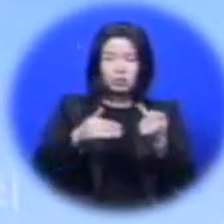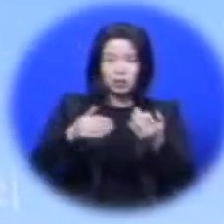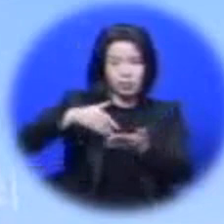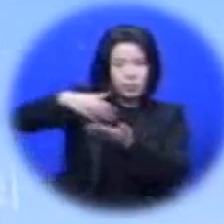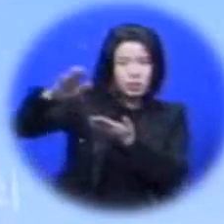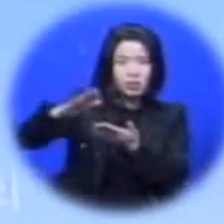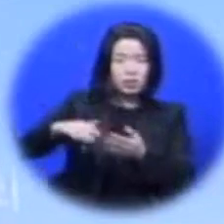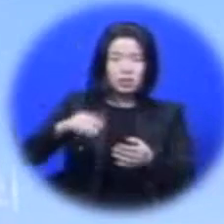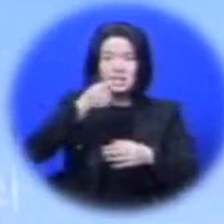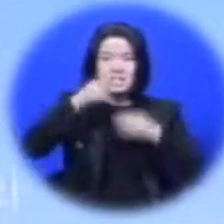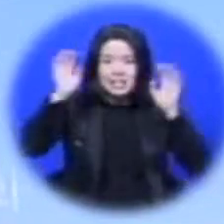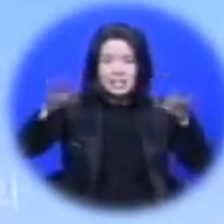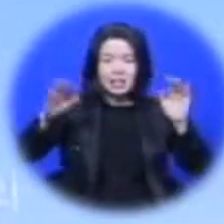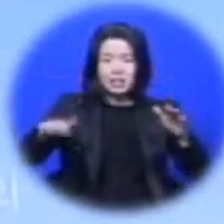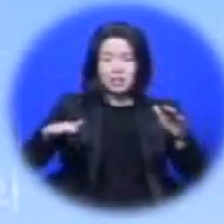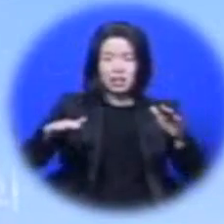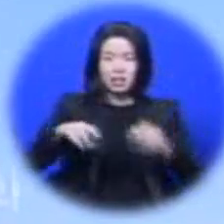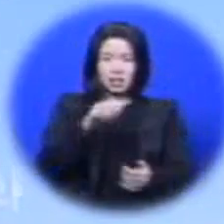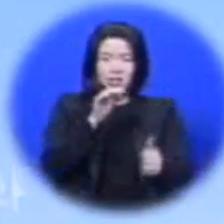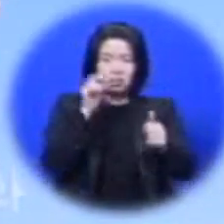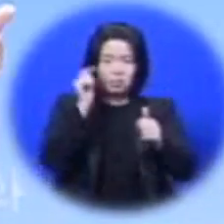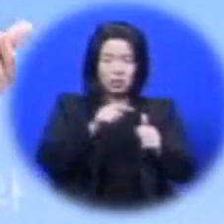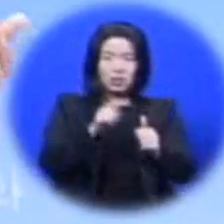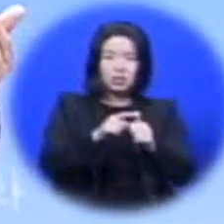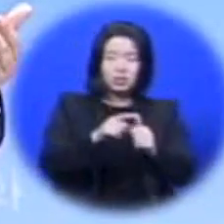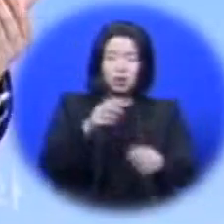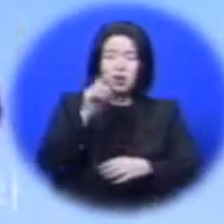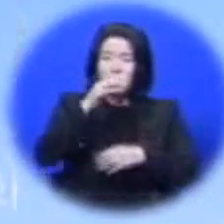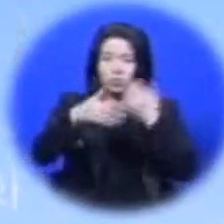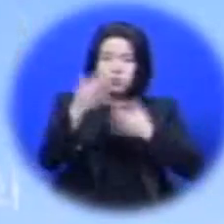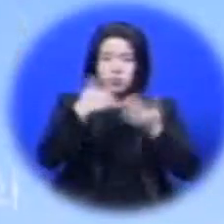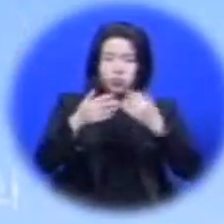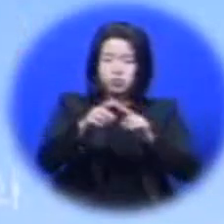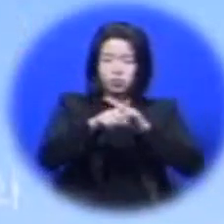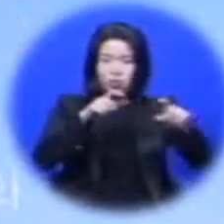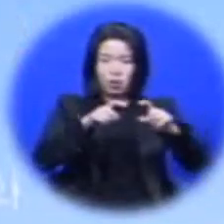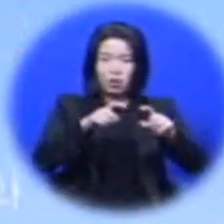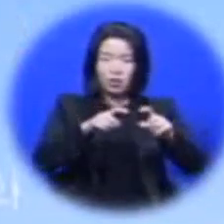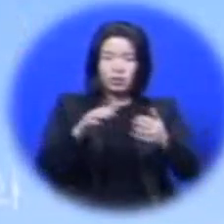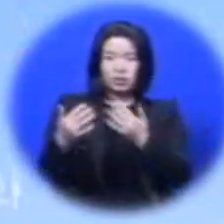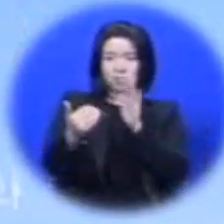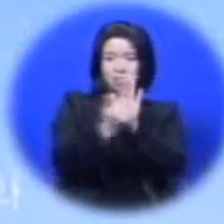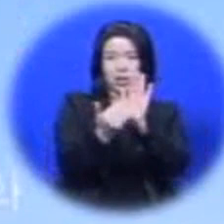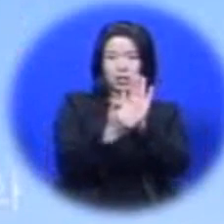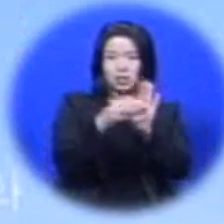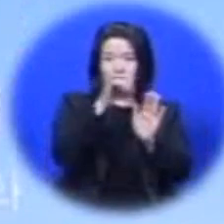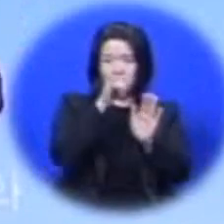천사를 동원해서 불 화염검으로 천사 에덴 동산을 막아버렸습니다.